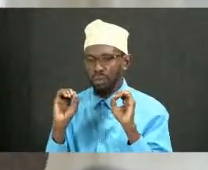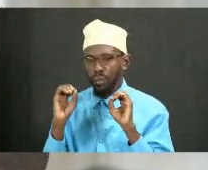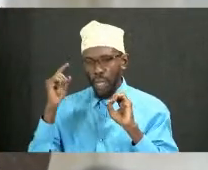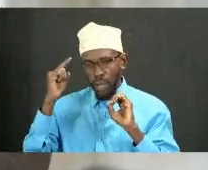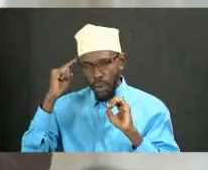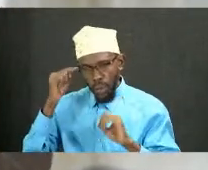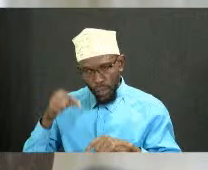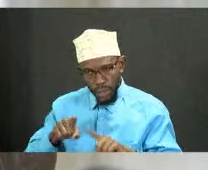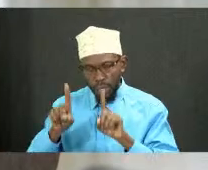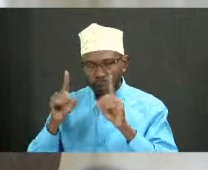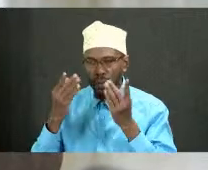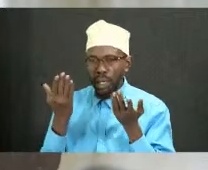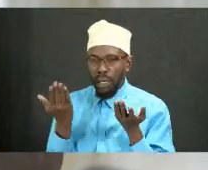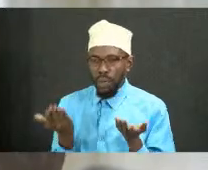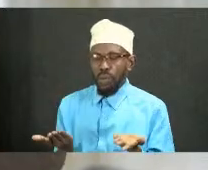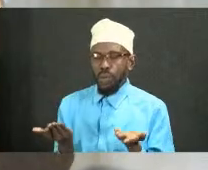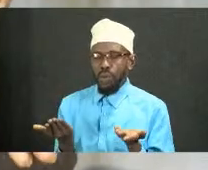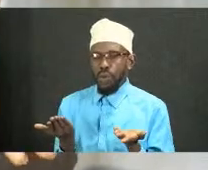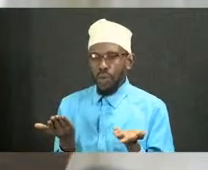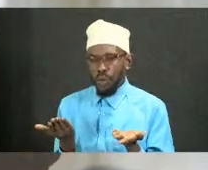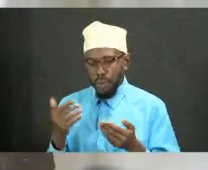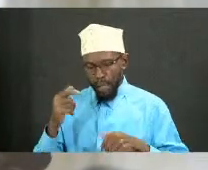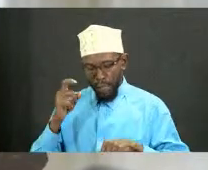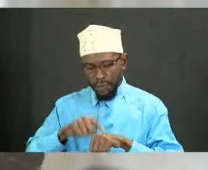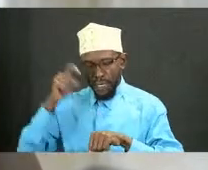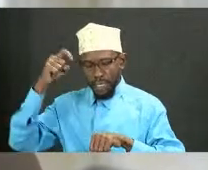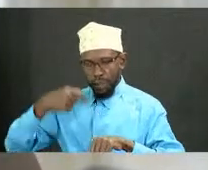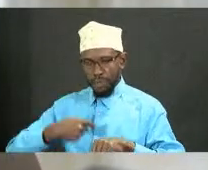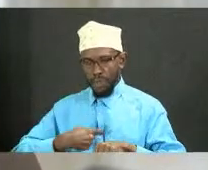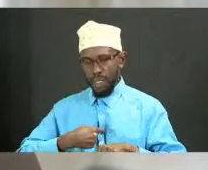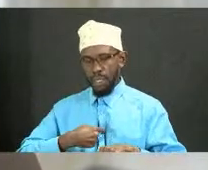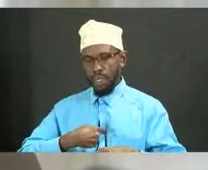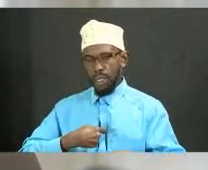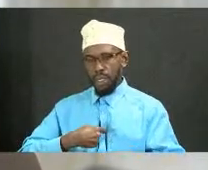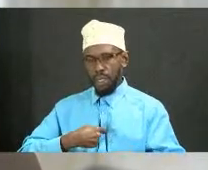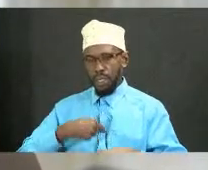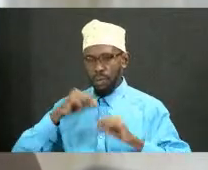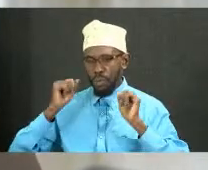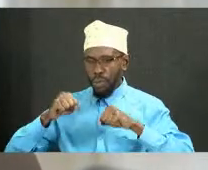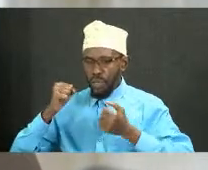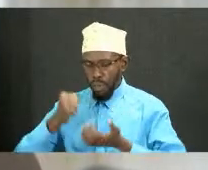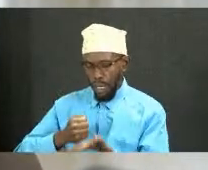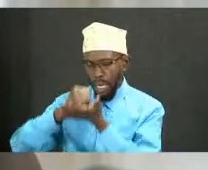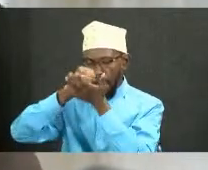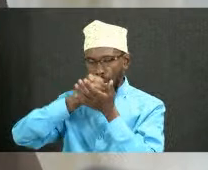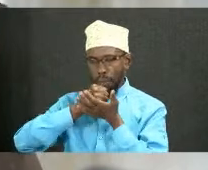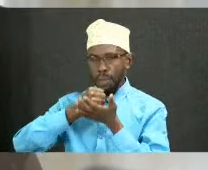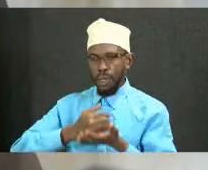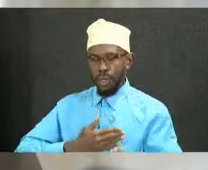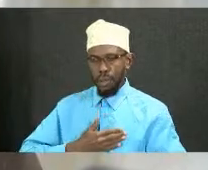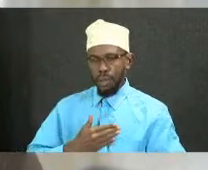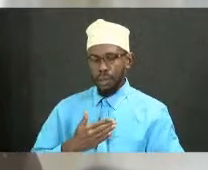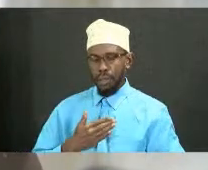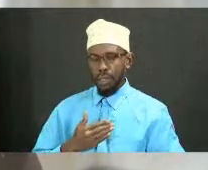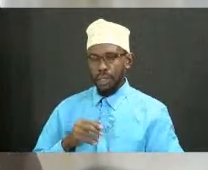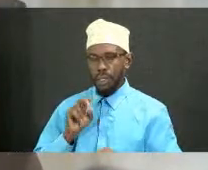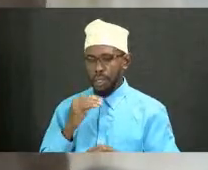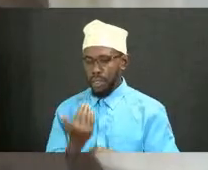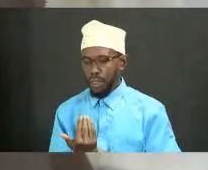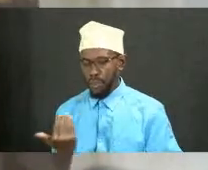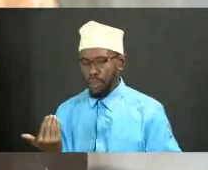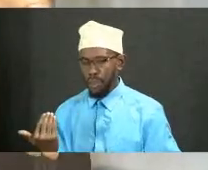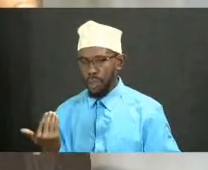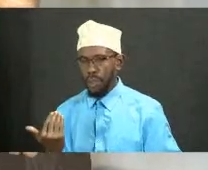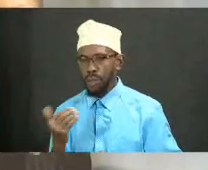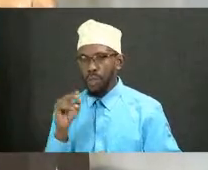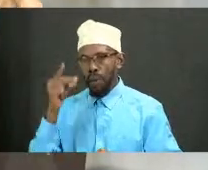tu nafsi yako na kujua hivi ndivyo naathirika na hivi ndivyo mimi neza jisaidia. Lakini ukiangalia kwa watoto wetu,